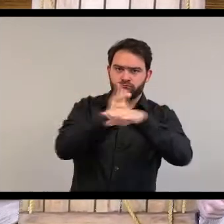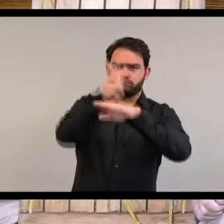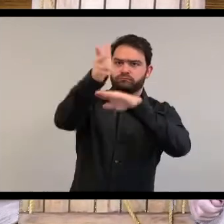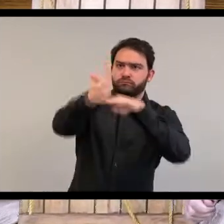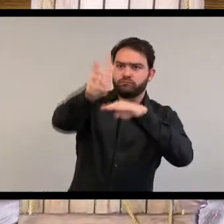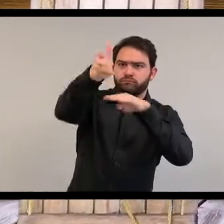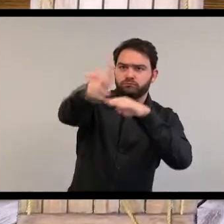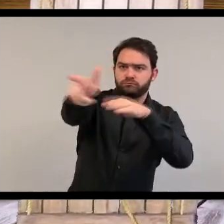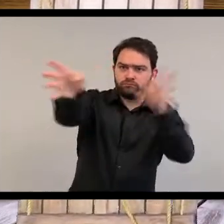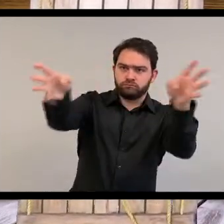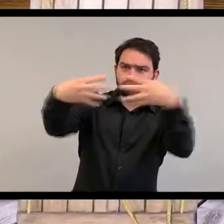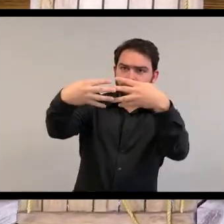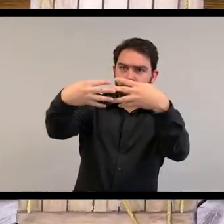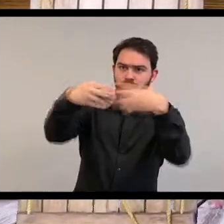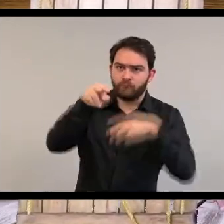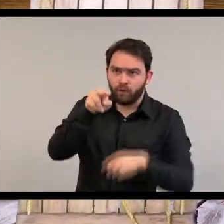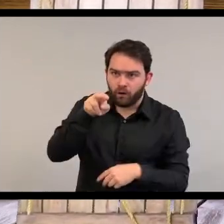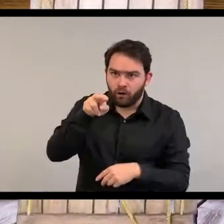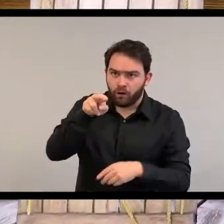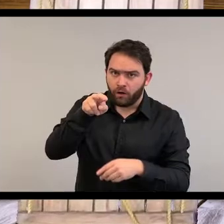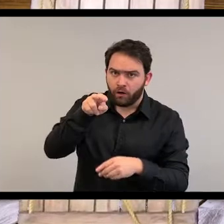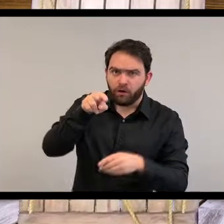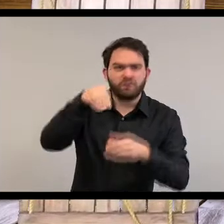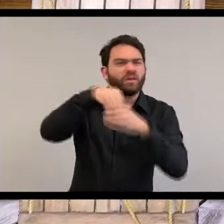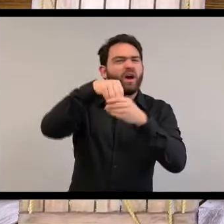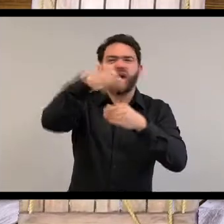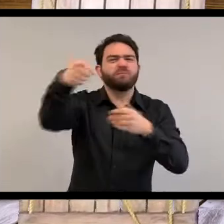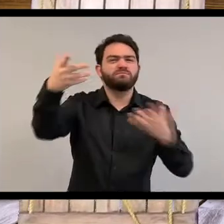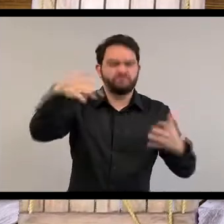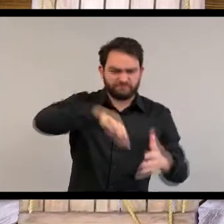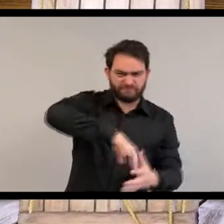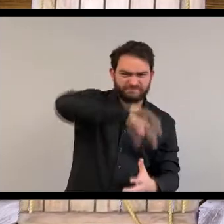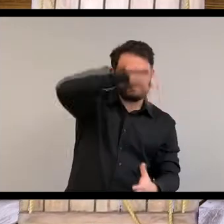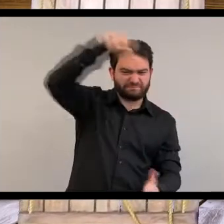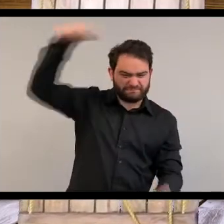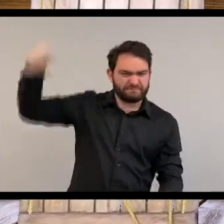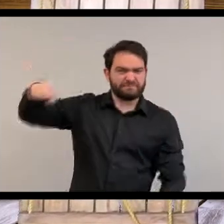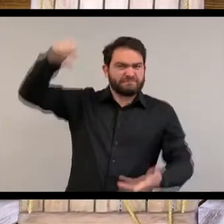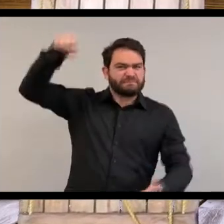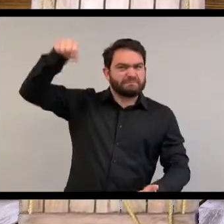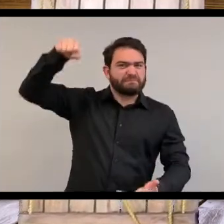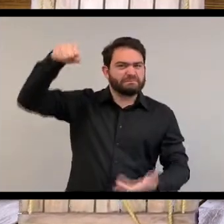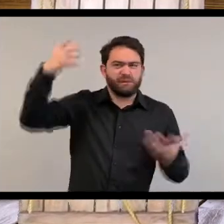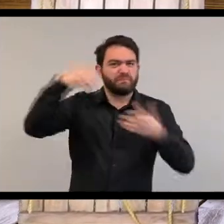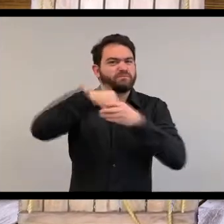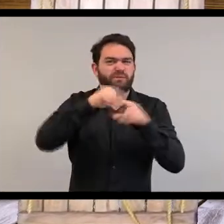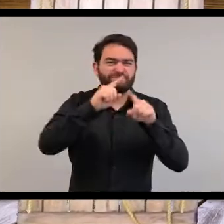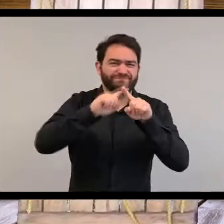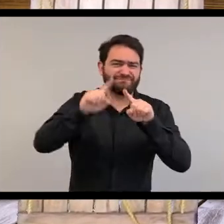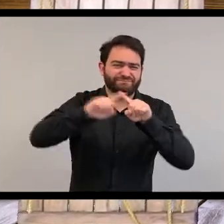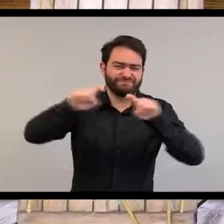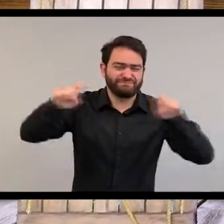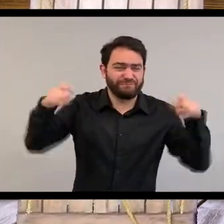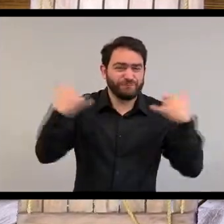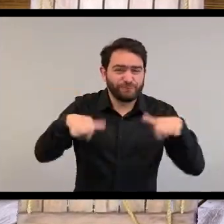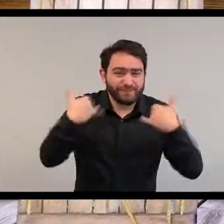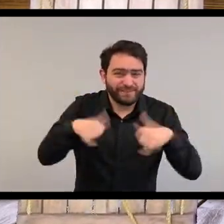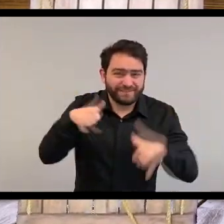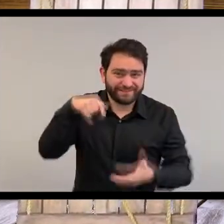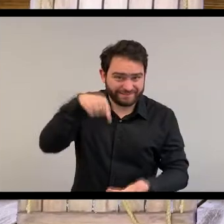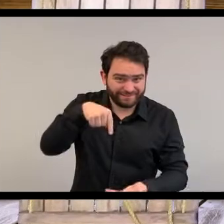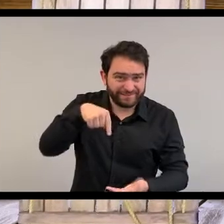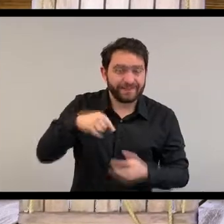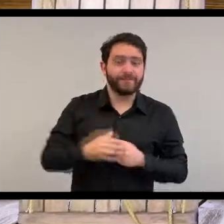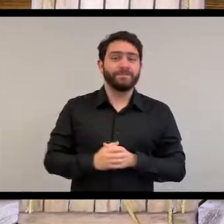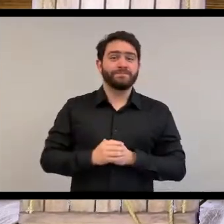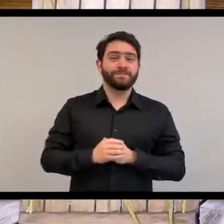portes. Il a vu des sacs, des gros sacs et des objets de tous genres. Il a pris des objets libres devant. Toutes